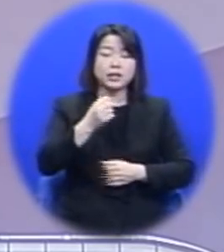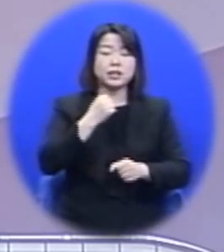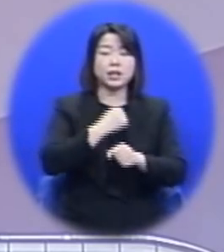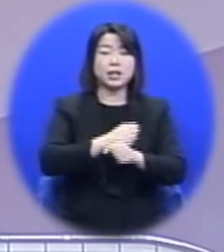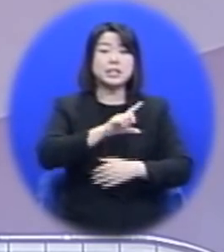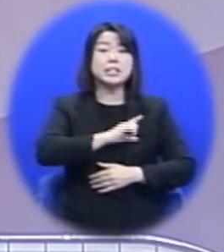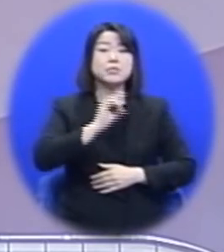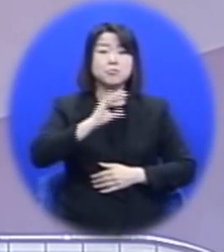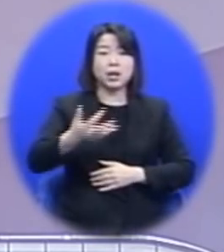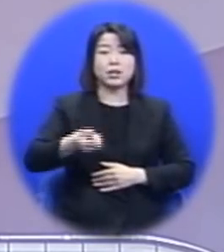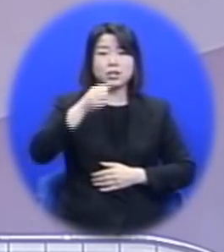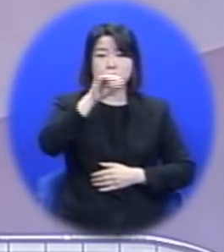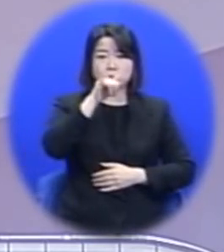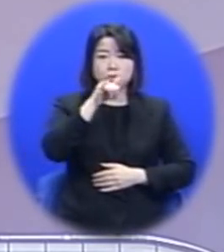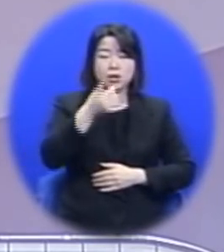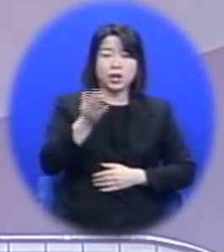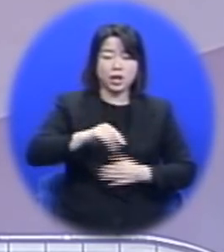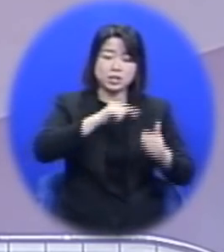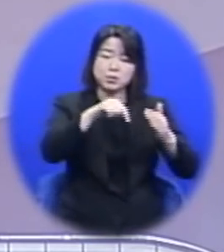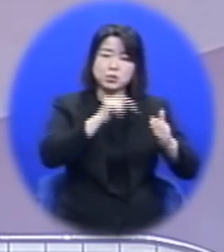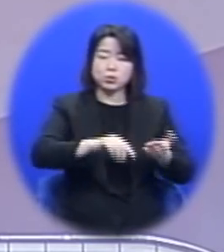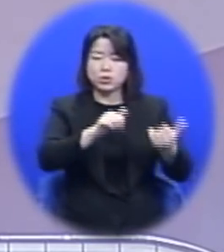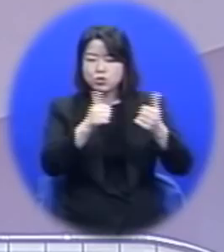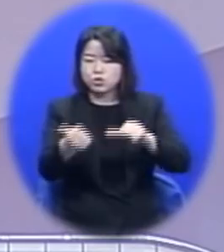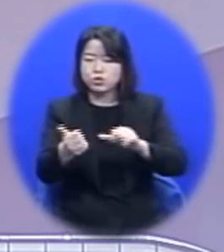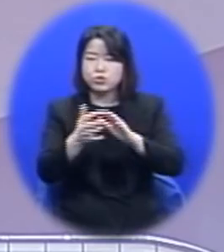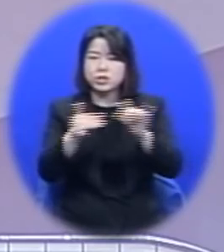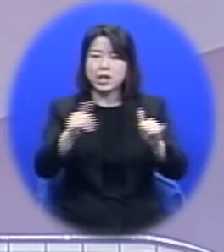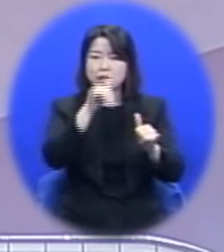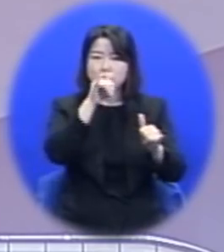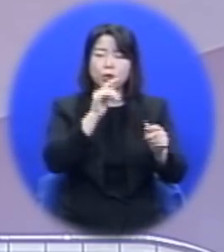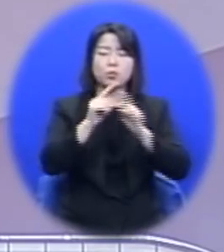있지만 실상은 죽은 자들이 있을 거라고 말씀하고 있는 겁니다.